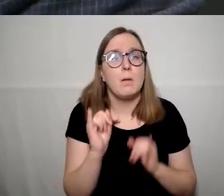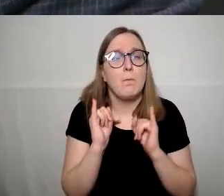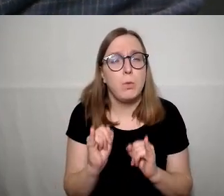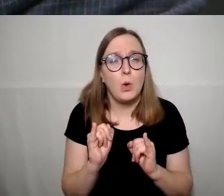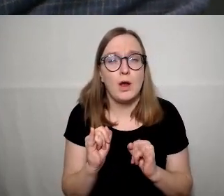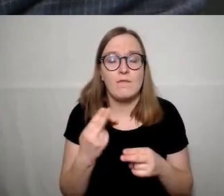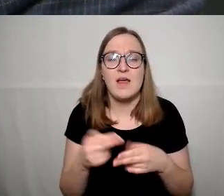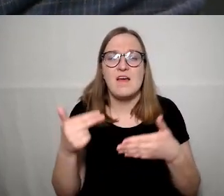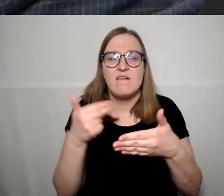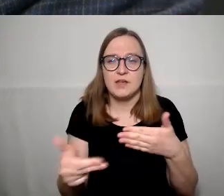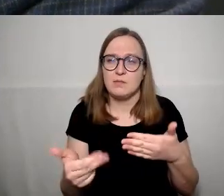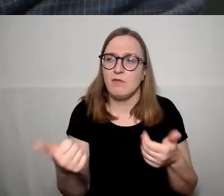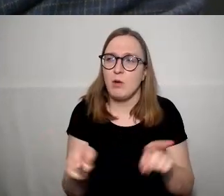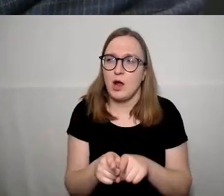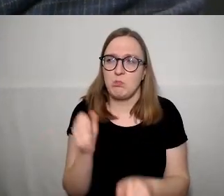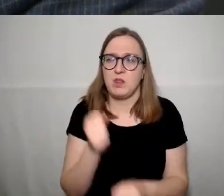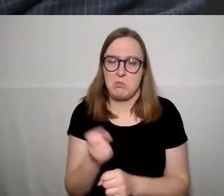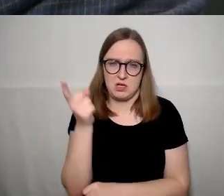neinovatyvi įmonė.